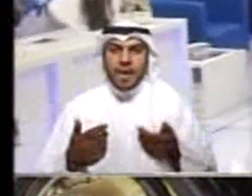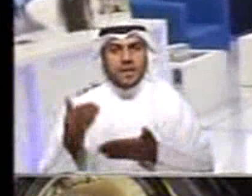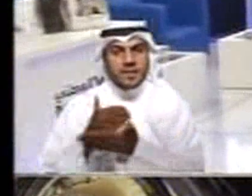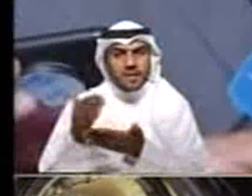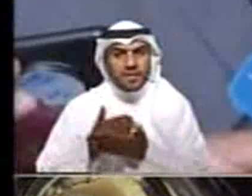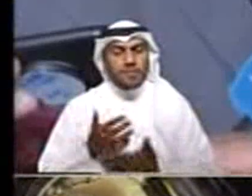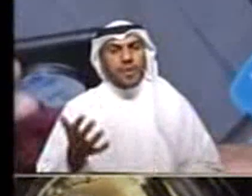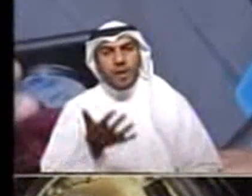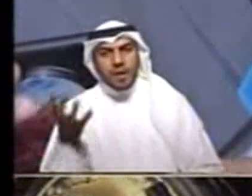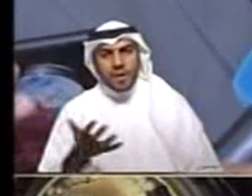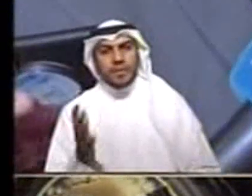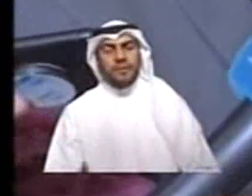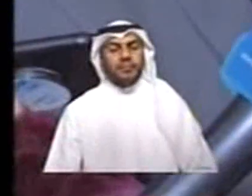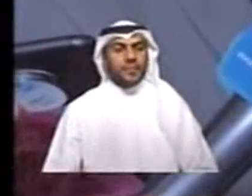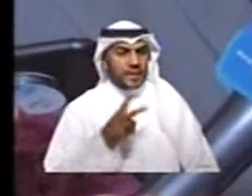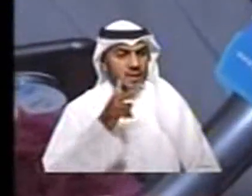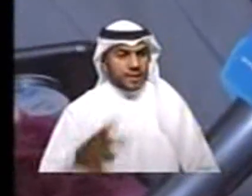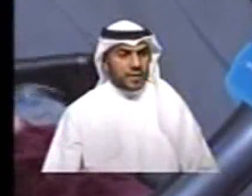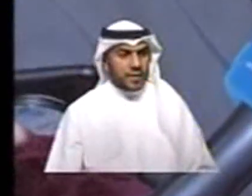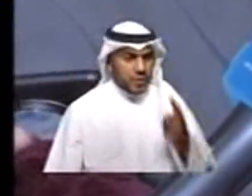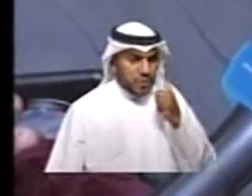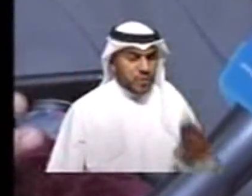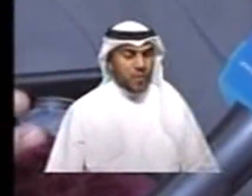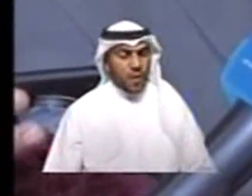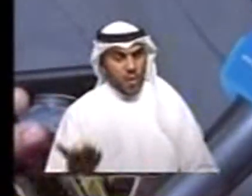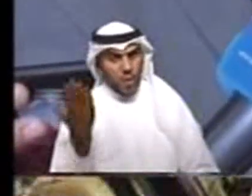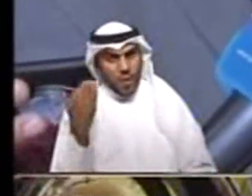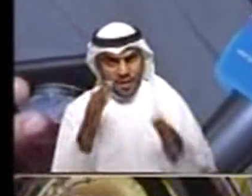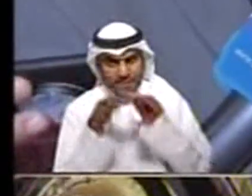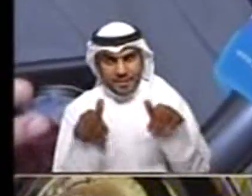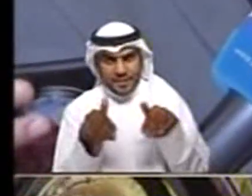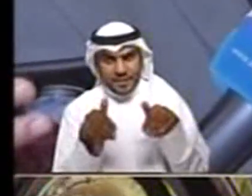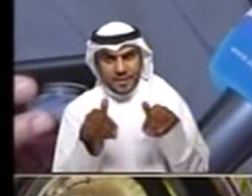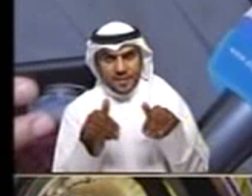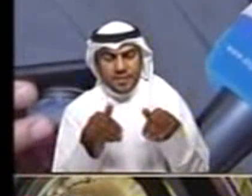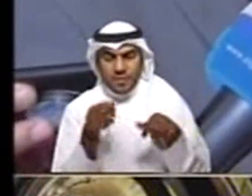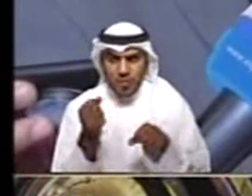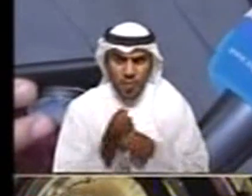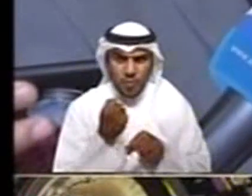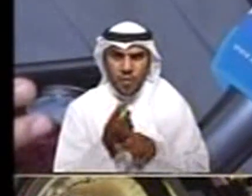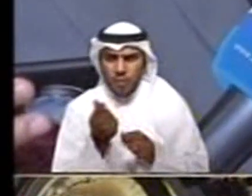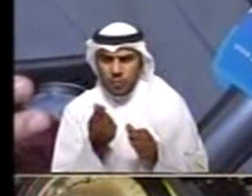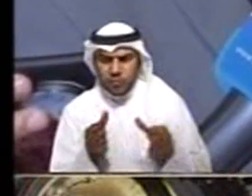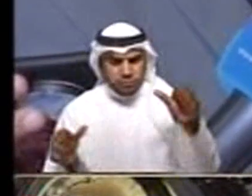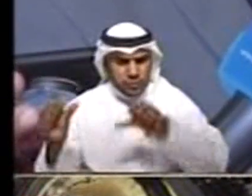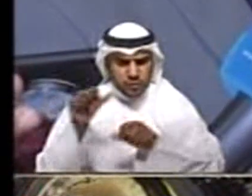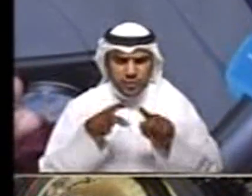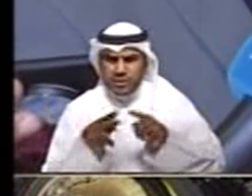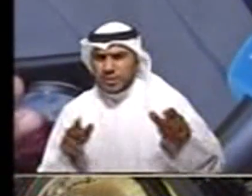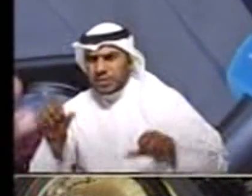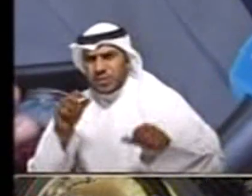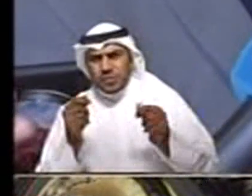الاستثمارات. الإصلاح الاقتصادي اللي تم في مصر والإصلاح المالي والإجراءات الشاملة